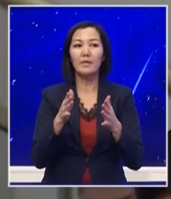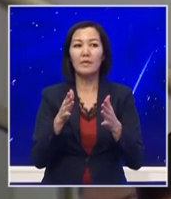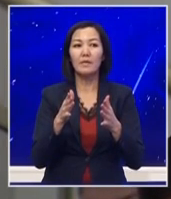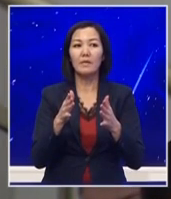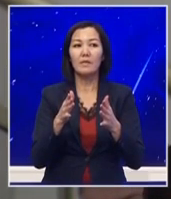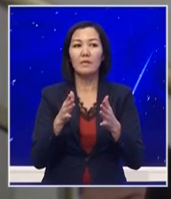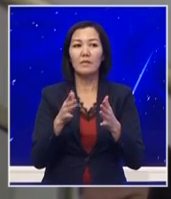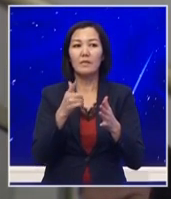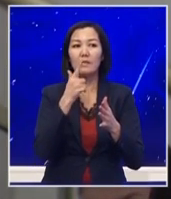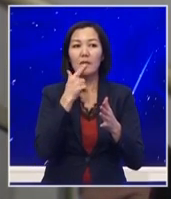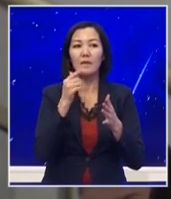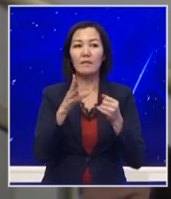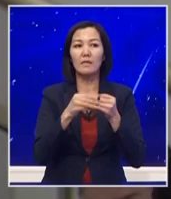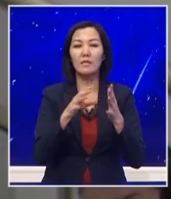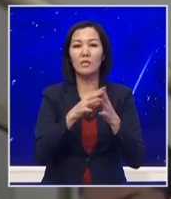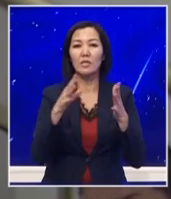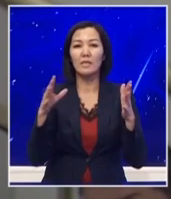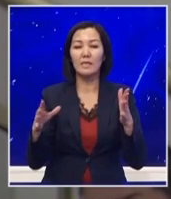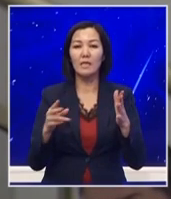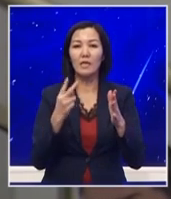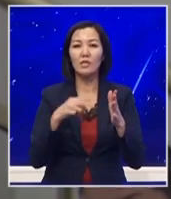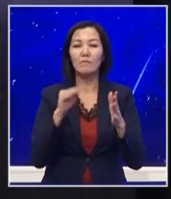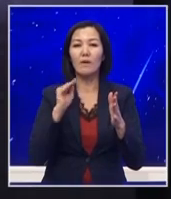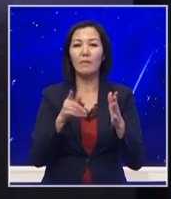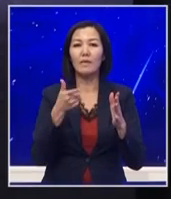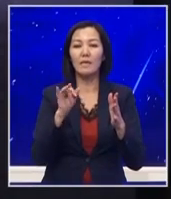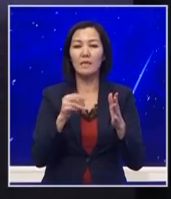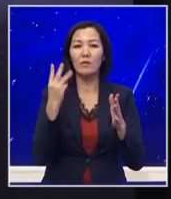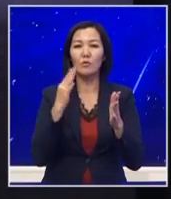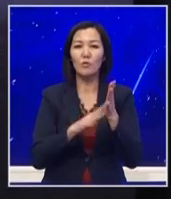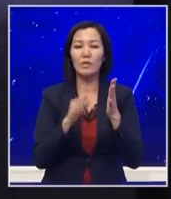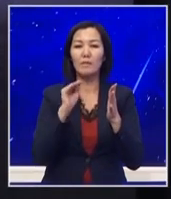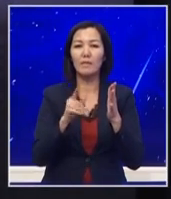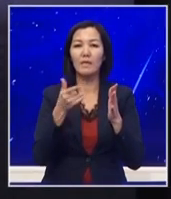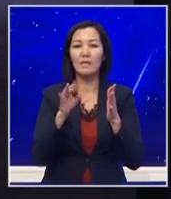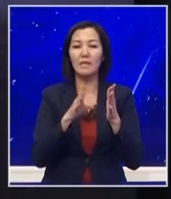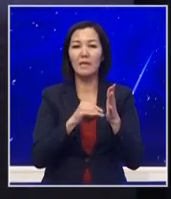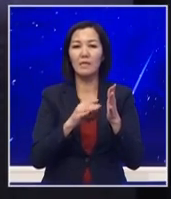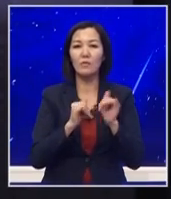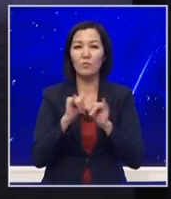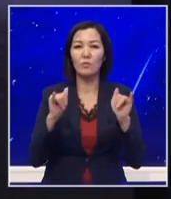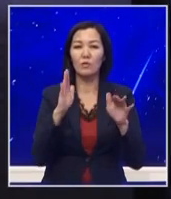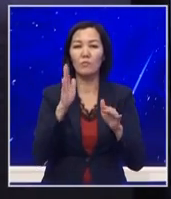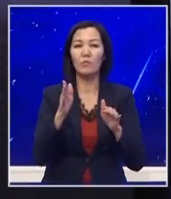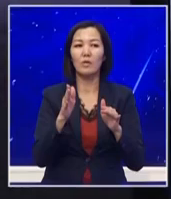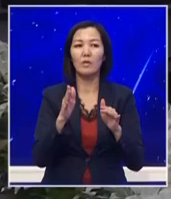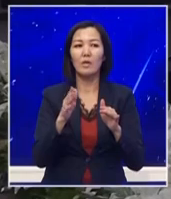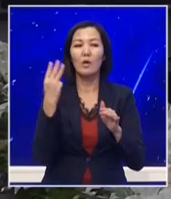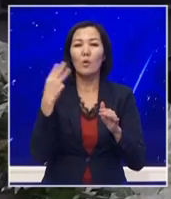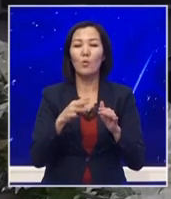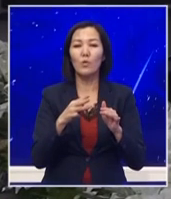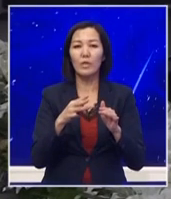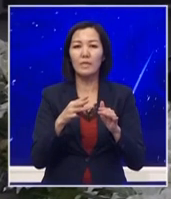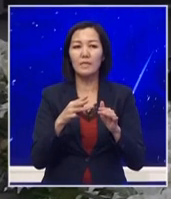Қант қызылшасының алаңы 20 мың гектарға дейін, жүгері 90 мың гектарға дейін, бақтар 29 мың гектарға дейін. 30